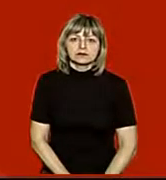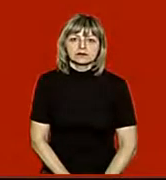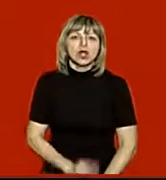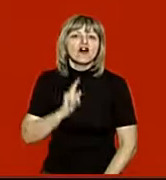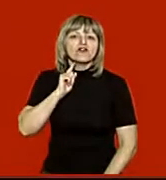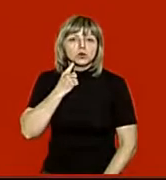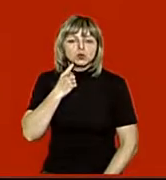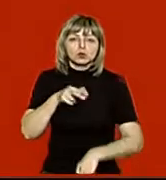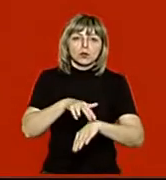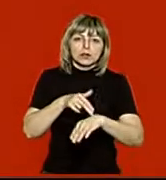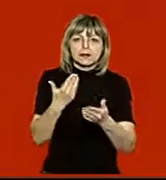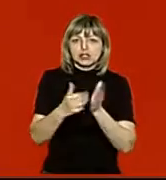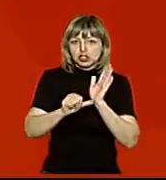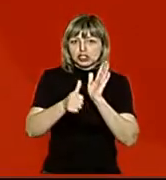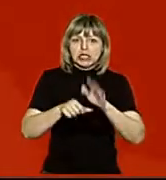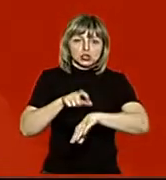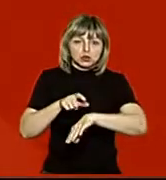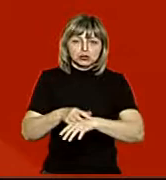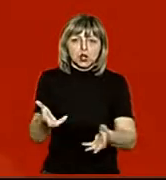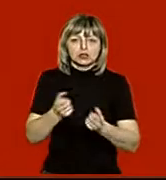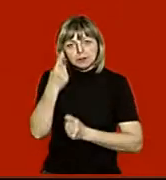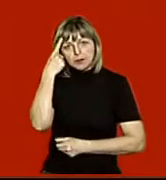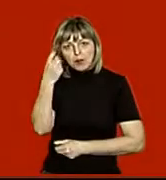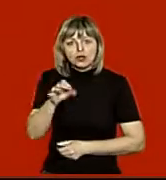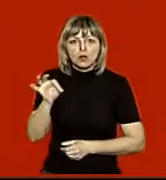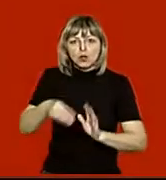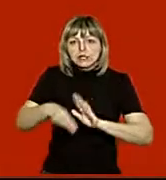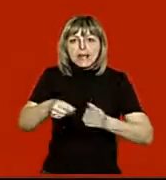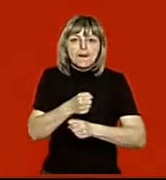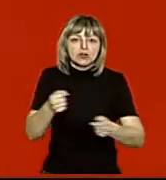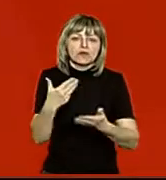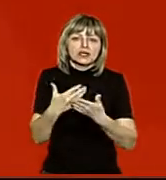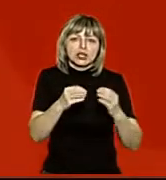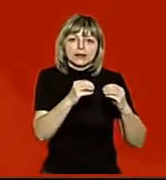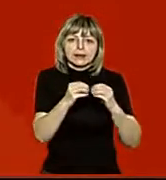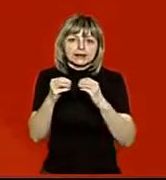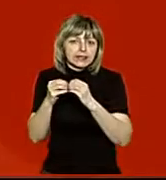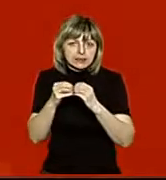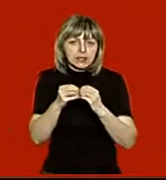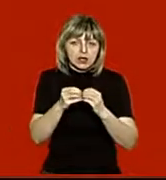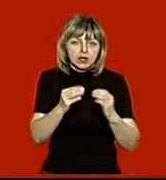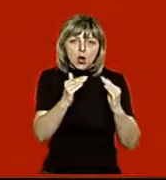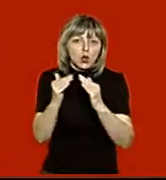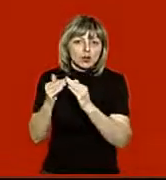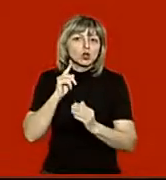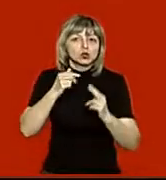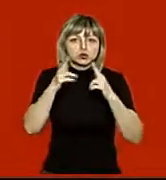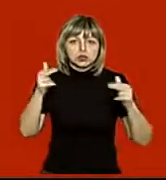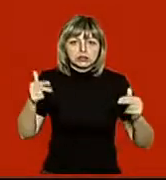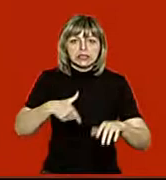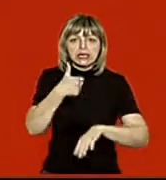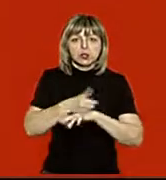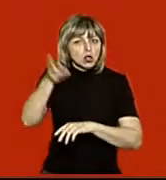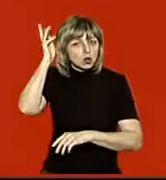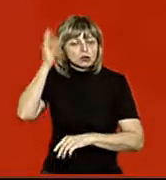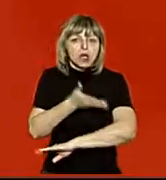У Луцьку в поліцію близько 16-ї години надійшло повідомлення про замінування майже 10 об'єктів – Луцького замку, Генконсульства